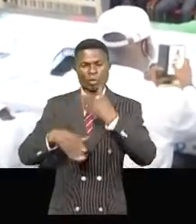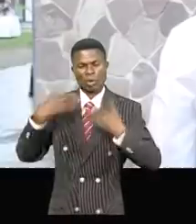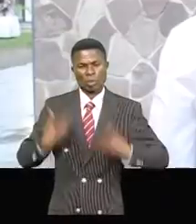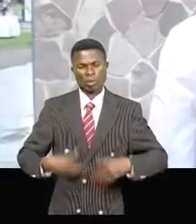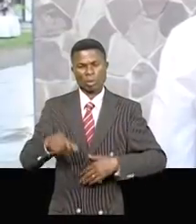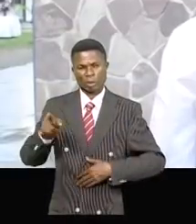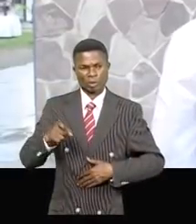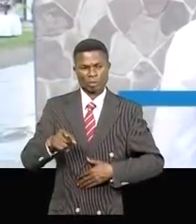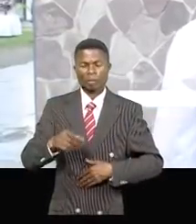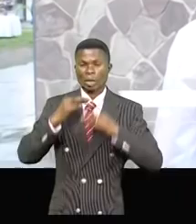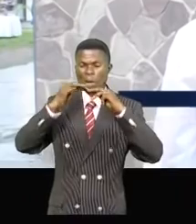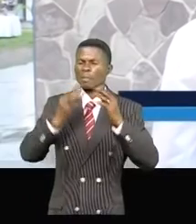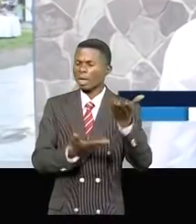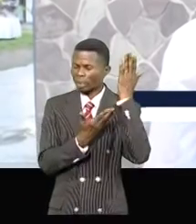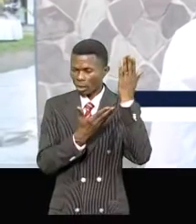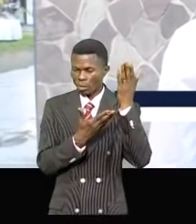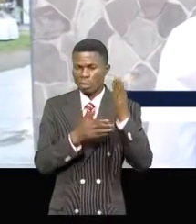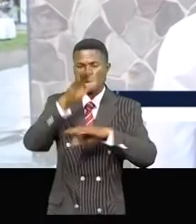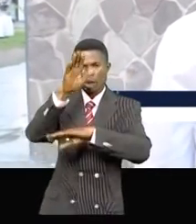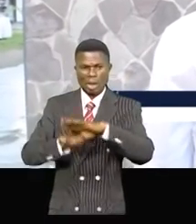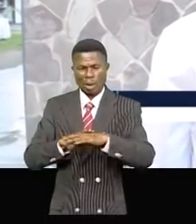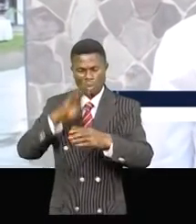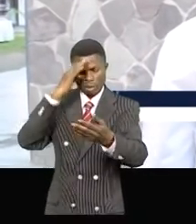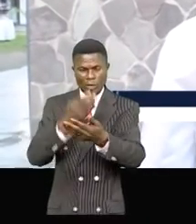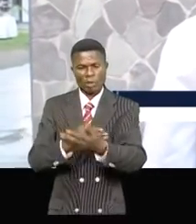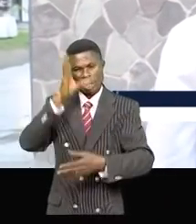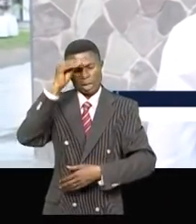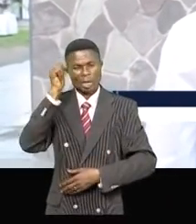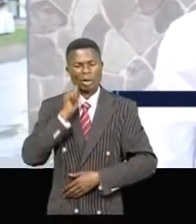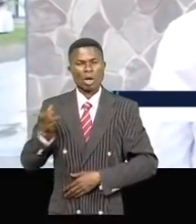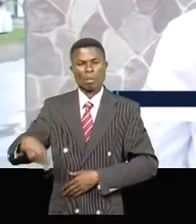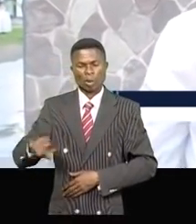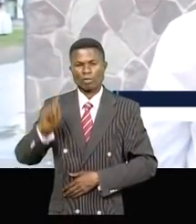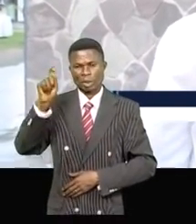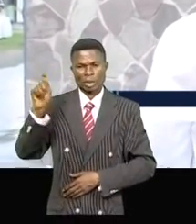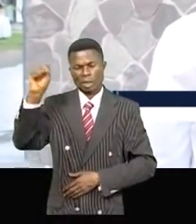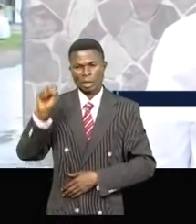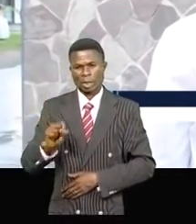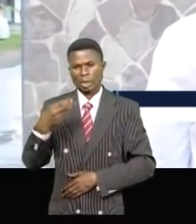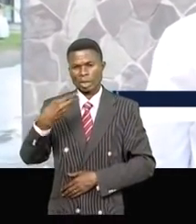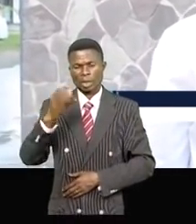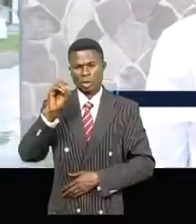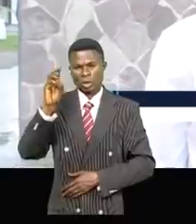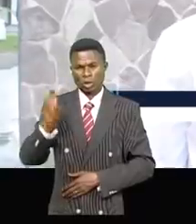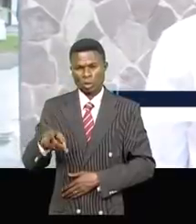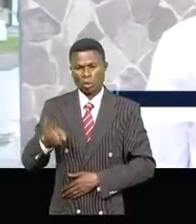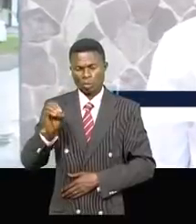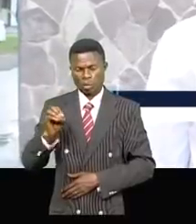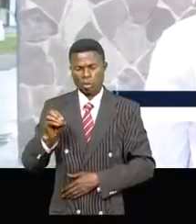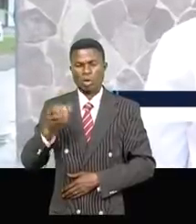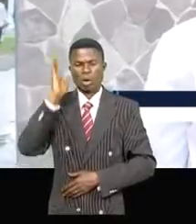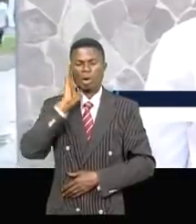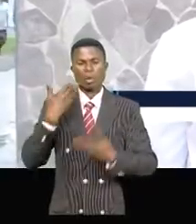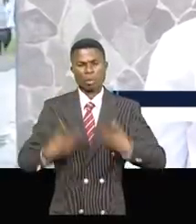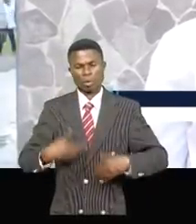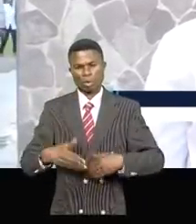pour lequel nous avons fait venir le fils et les filles de la Tshopo autour de cette cérémonie d'échange de vœux,